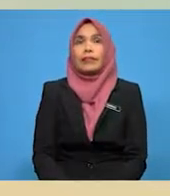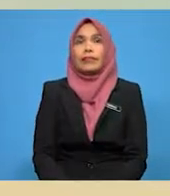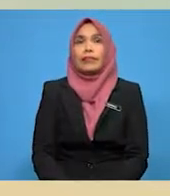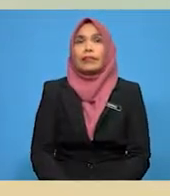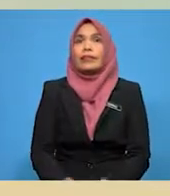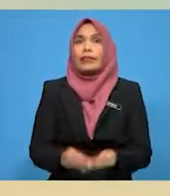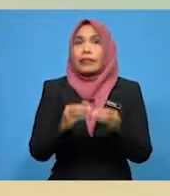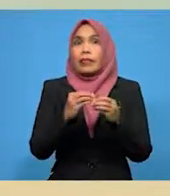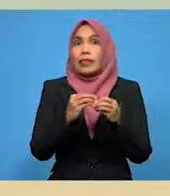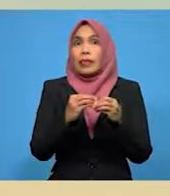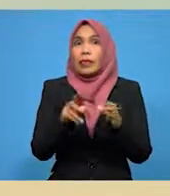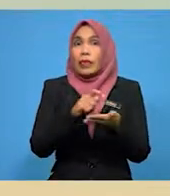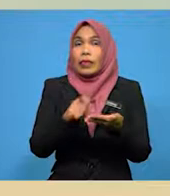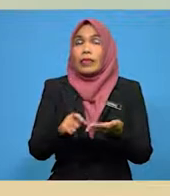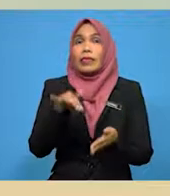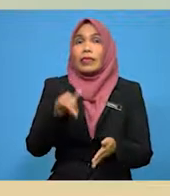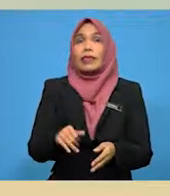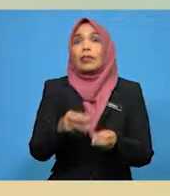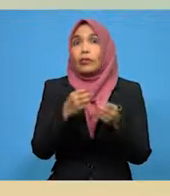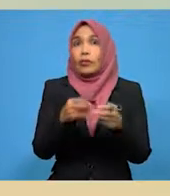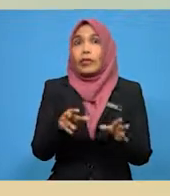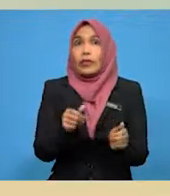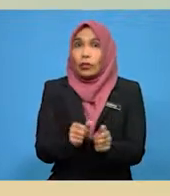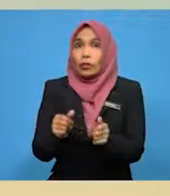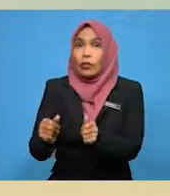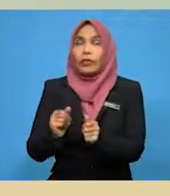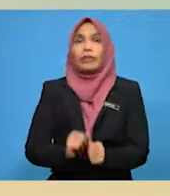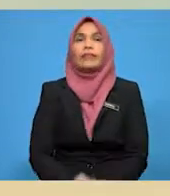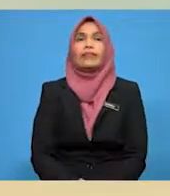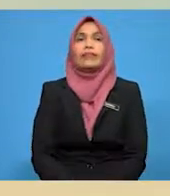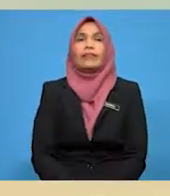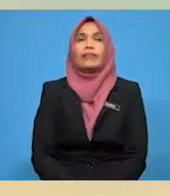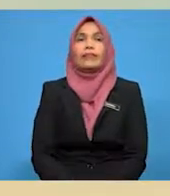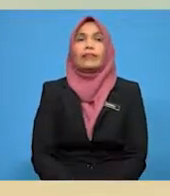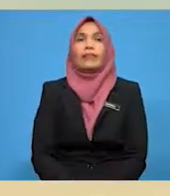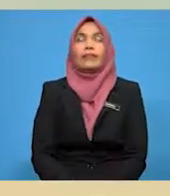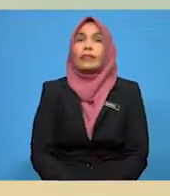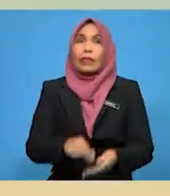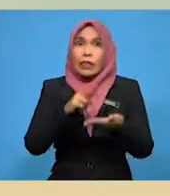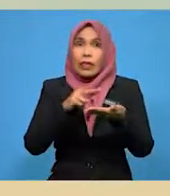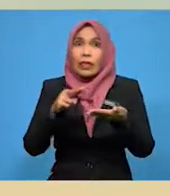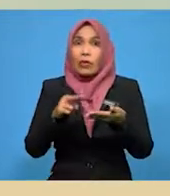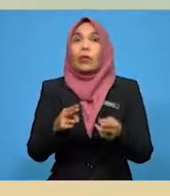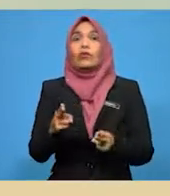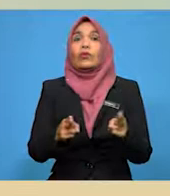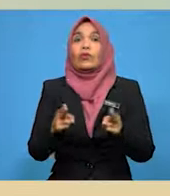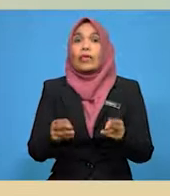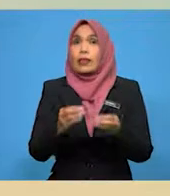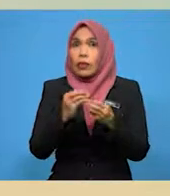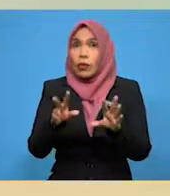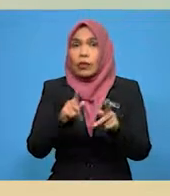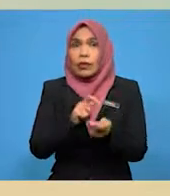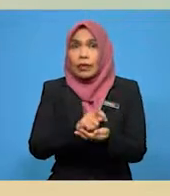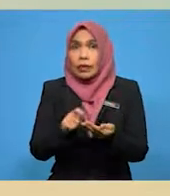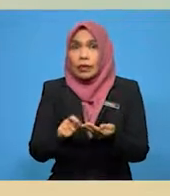telur tetasan yang telah disusun pada dulang setter ataupun setter tray serta rekod pengurusan telur